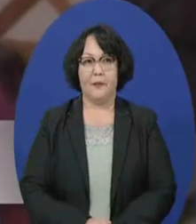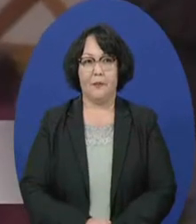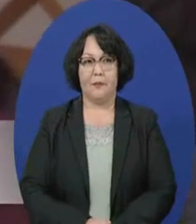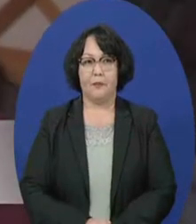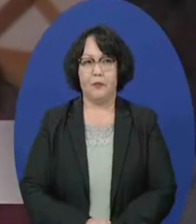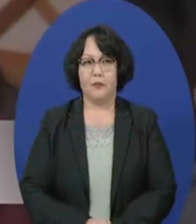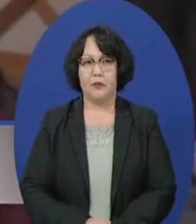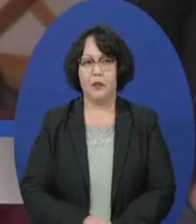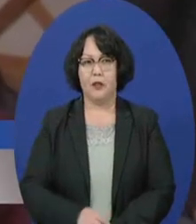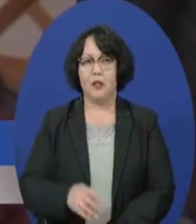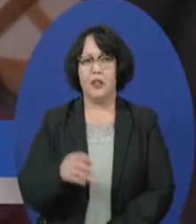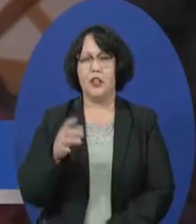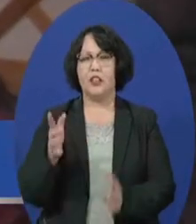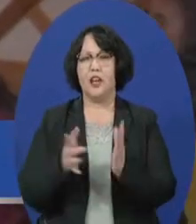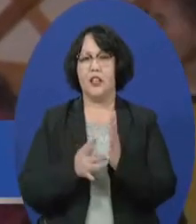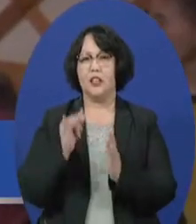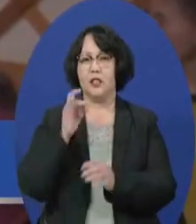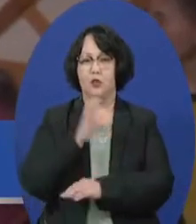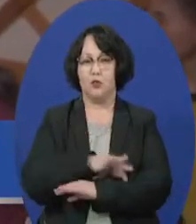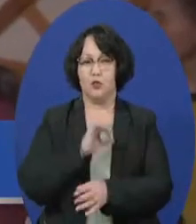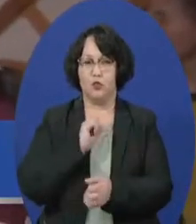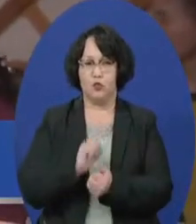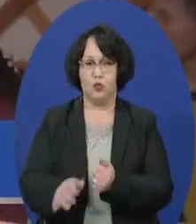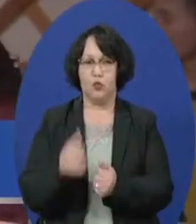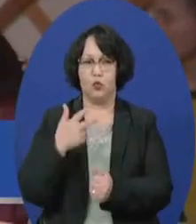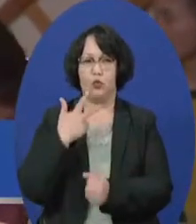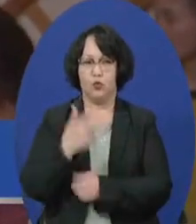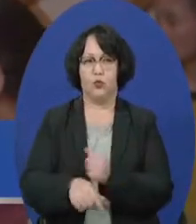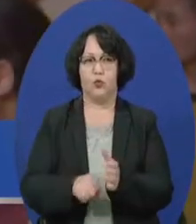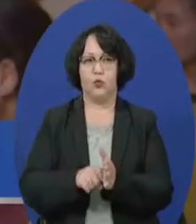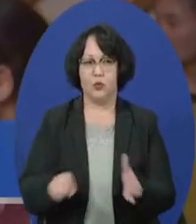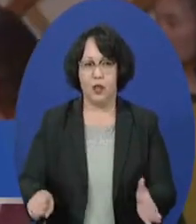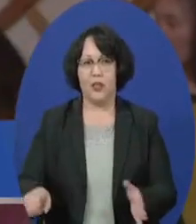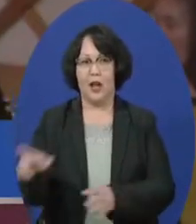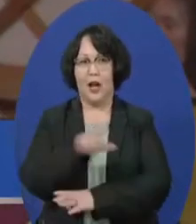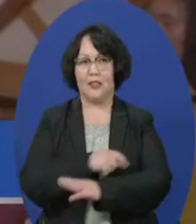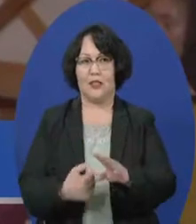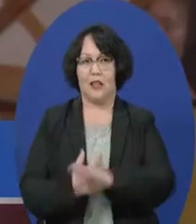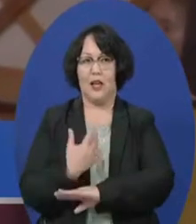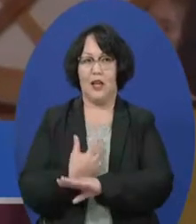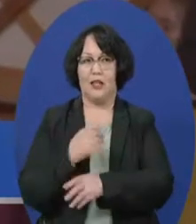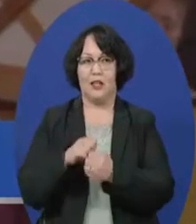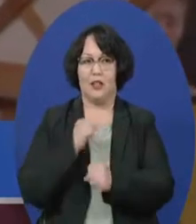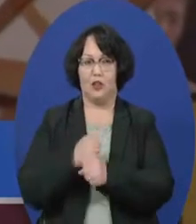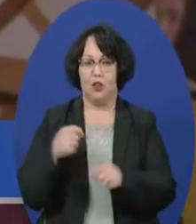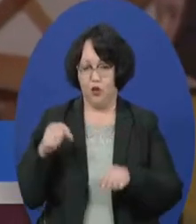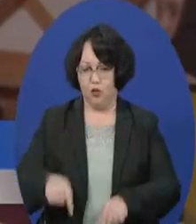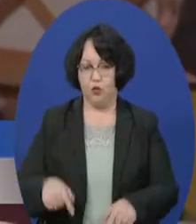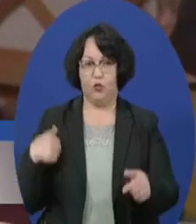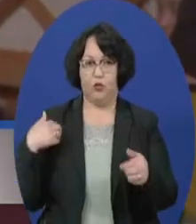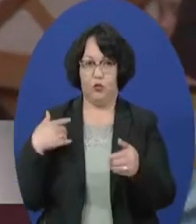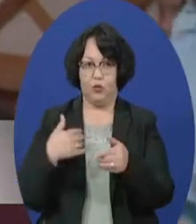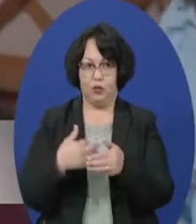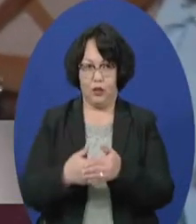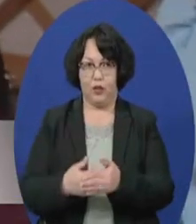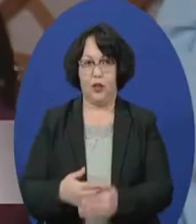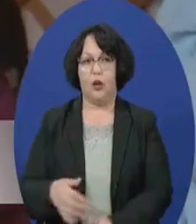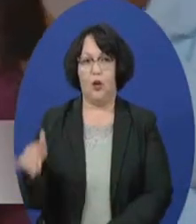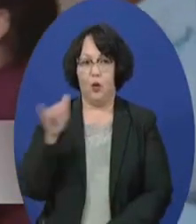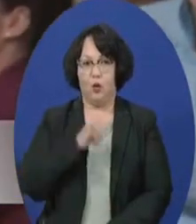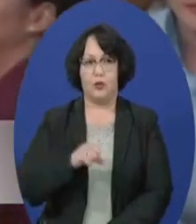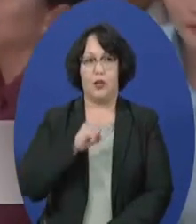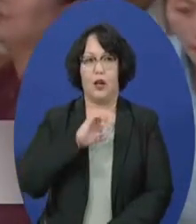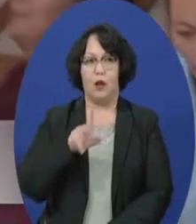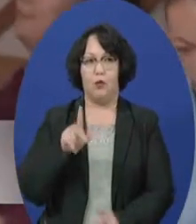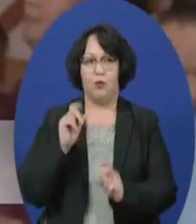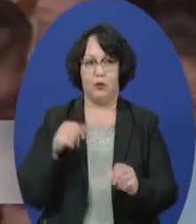байнгын төлөөх мэдээлэл сургалт өгсөж ирснээс хойш өдөө 33 жил газар тариаланд ажиллаж өнөөг хүртэл ингээд усаар